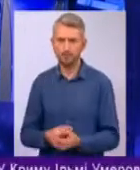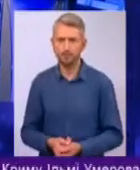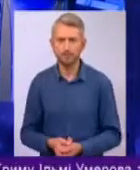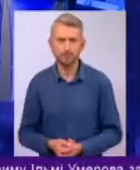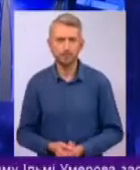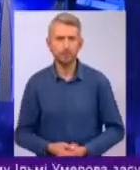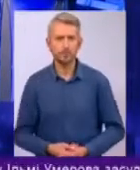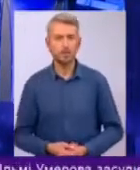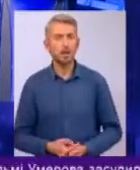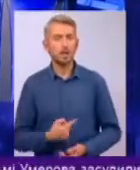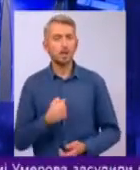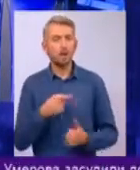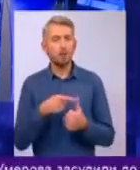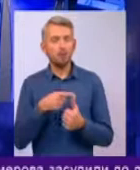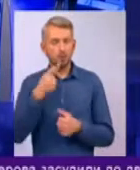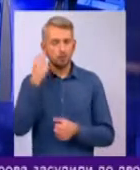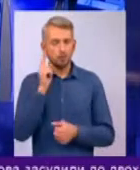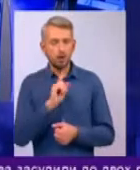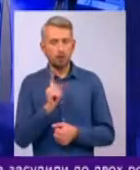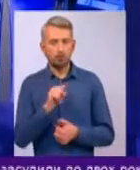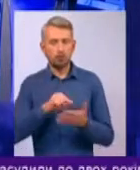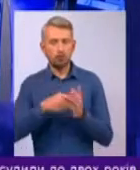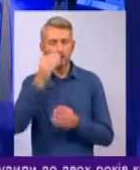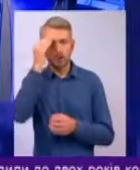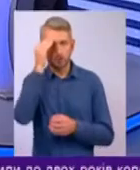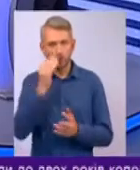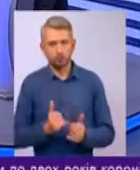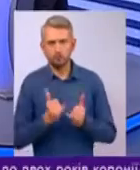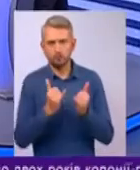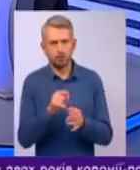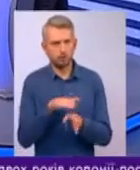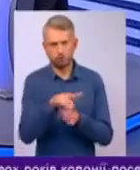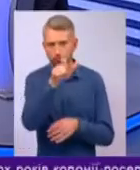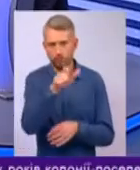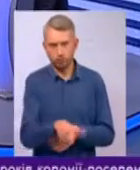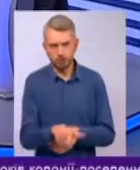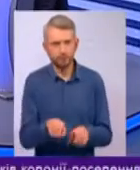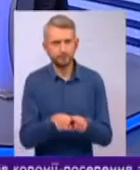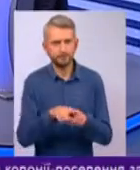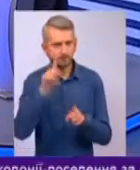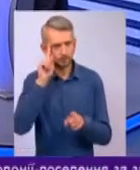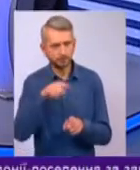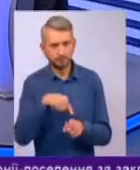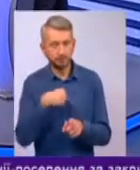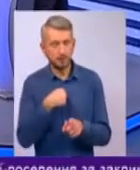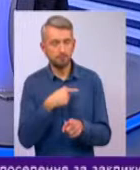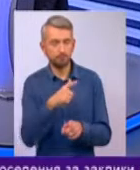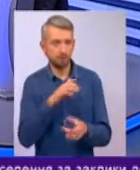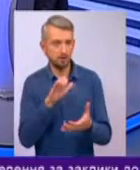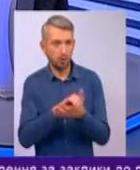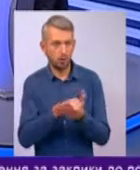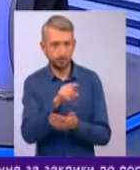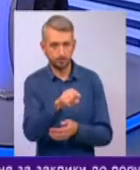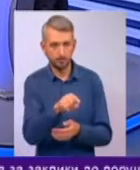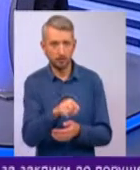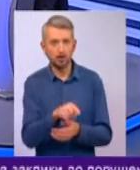я, по-перше, думаю, що точка зору поважна абсолютно людини, і ми так само знаємося особисто пана Скіпальського, воно в значній